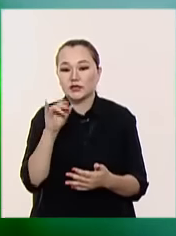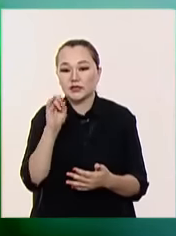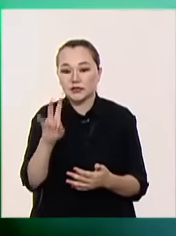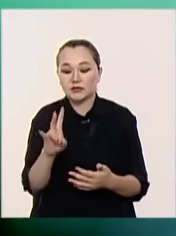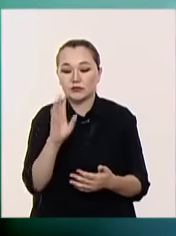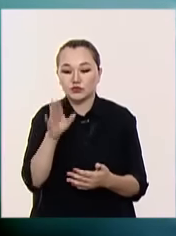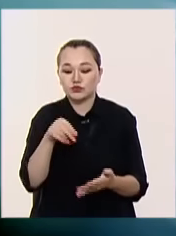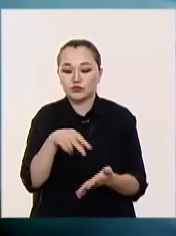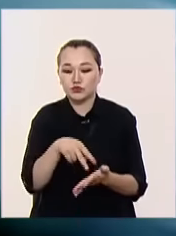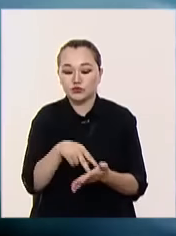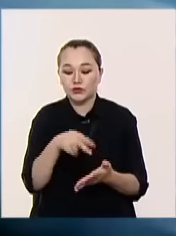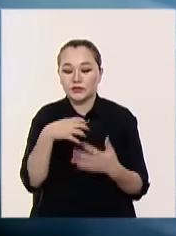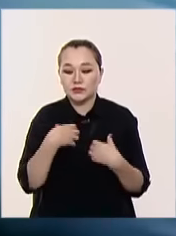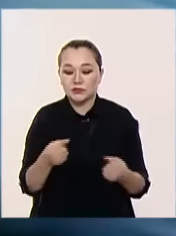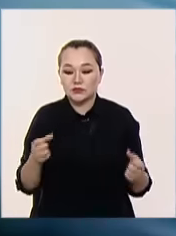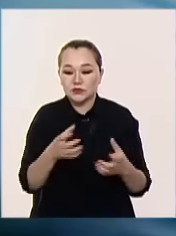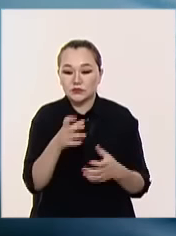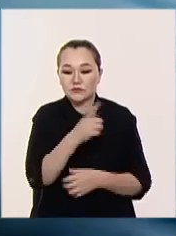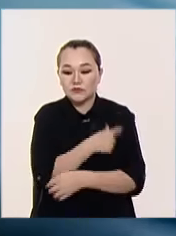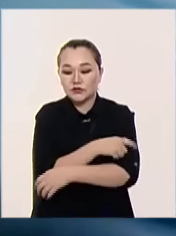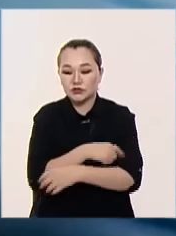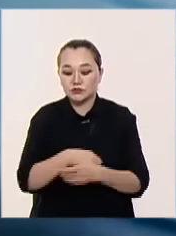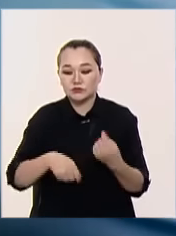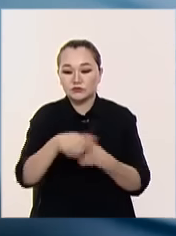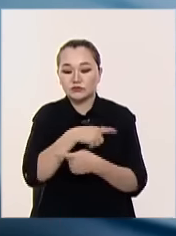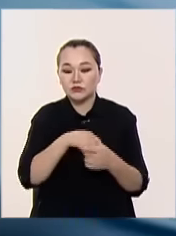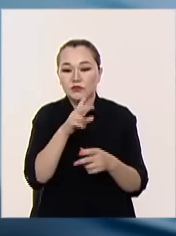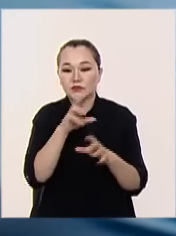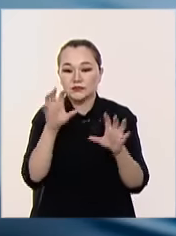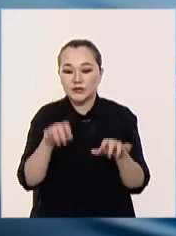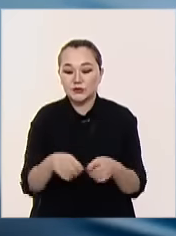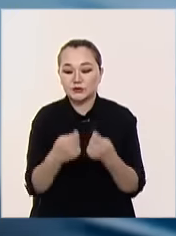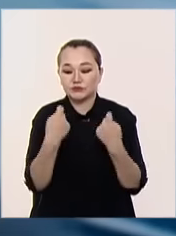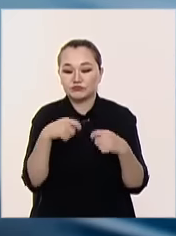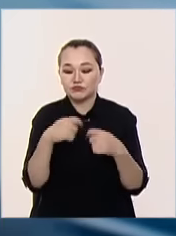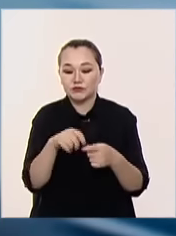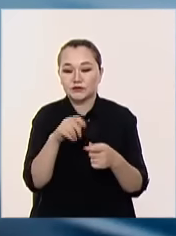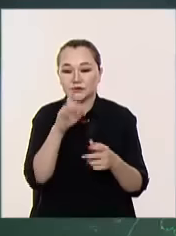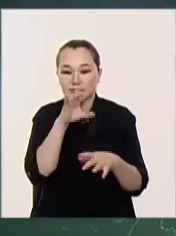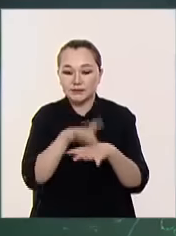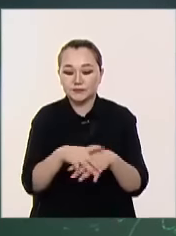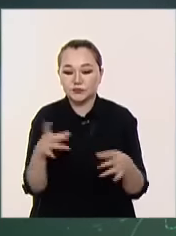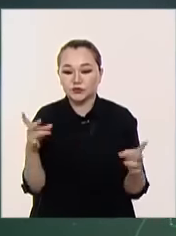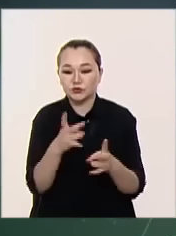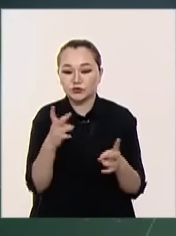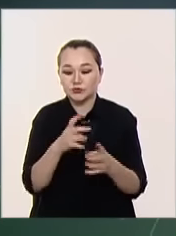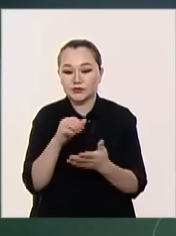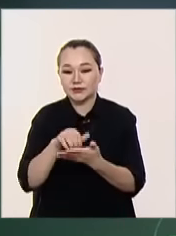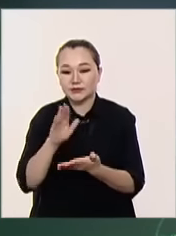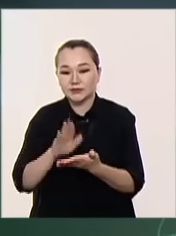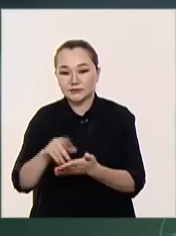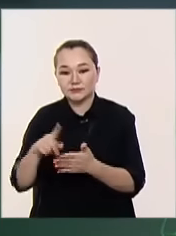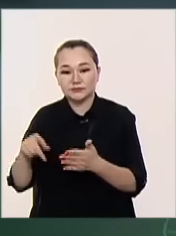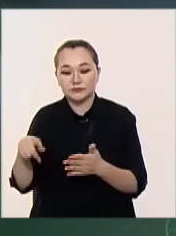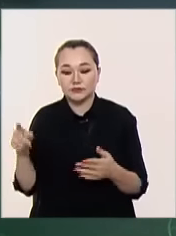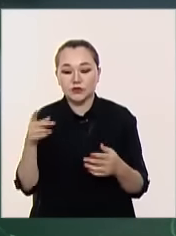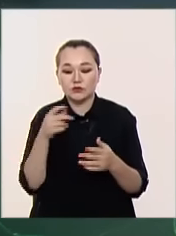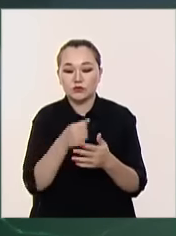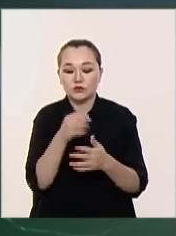сақтау министрлігінің өкілдері бұл заңсыз айналымда жүрген препараттарды анықтау үшін қажет дейді. Ал дәрхана иелері мұндай өзгеріс күзден